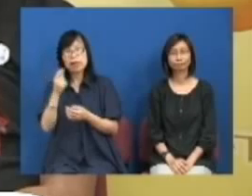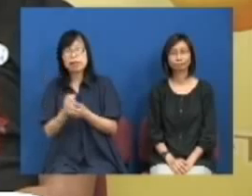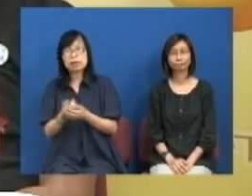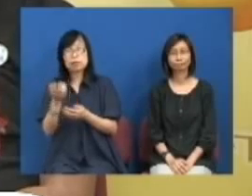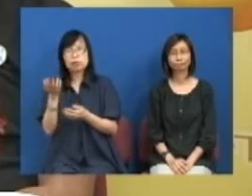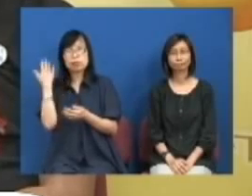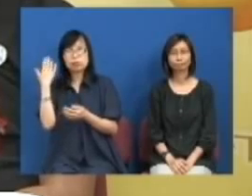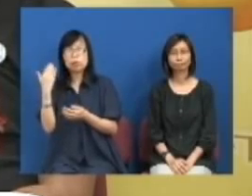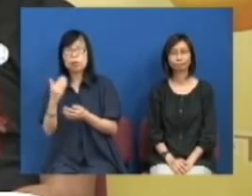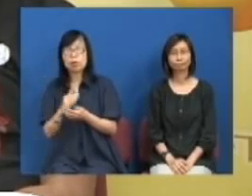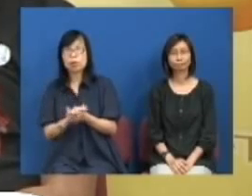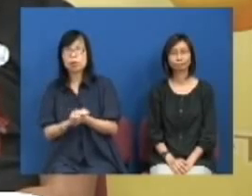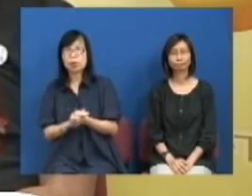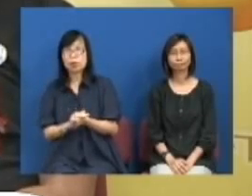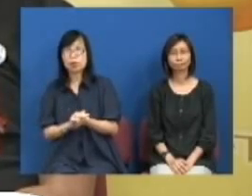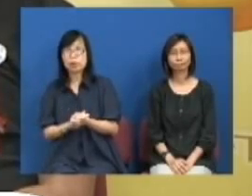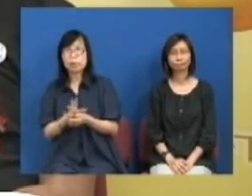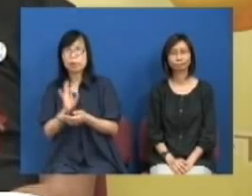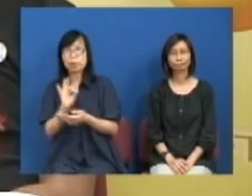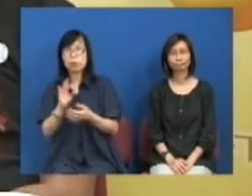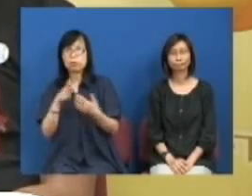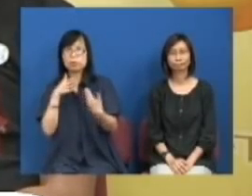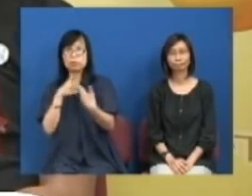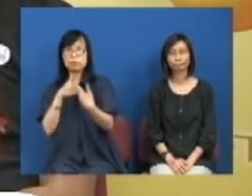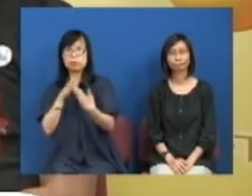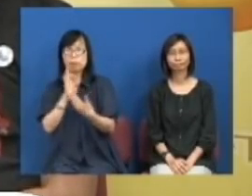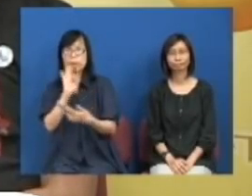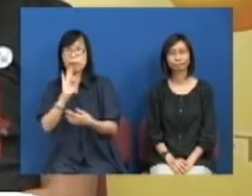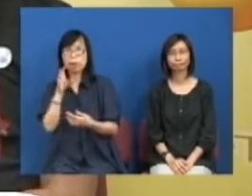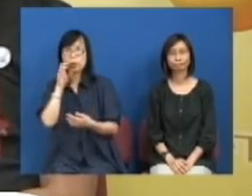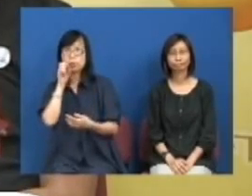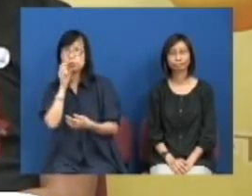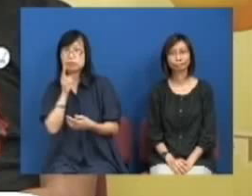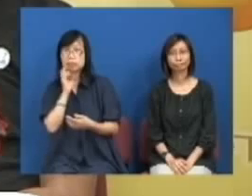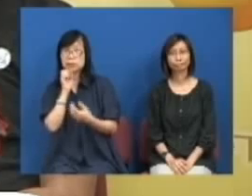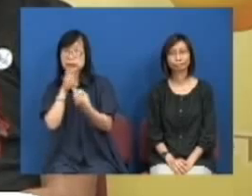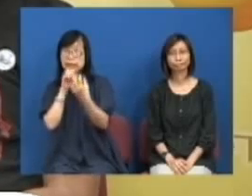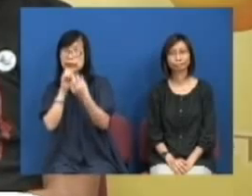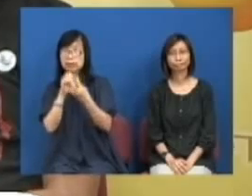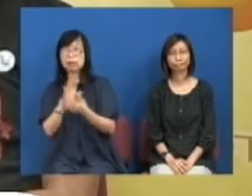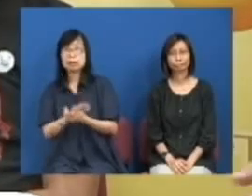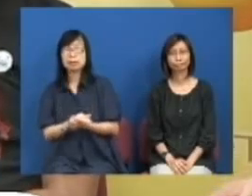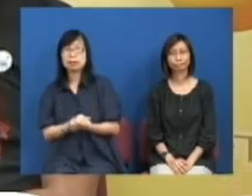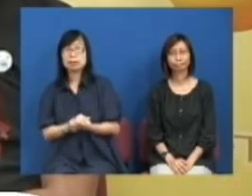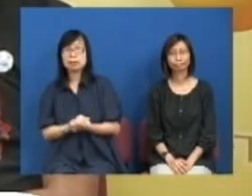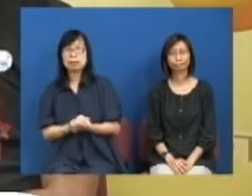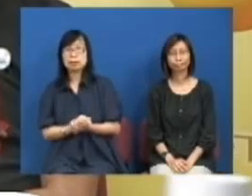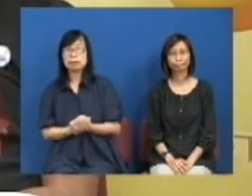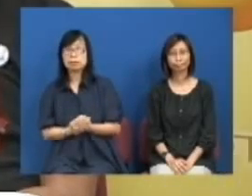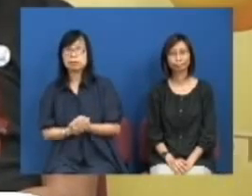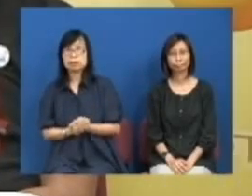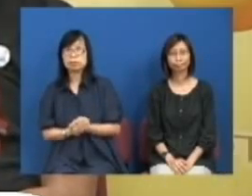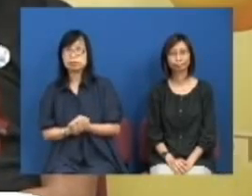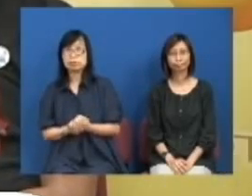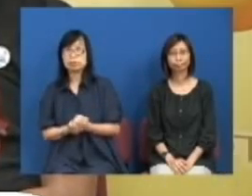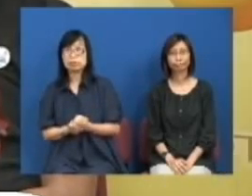所謂不接觸不談判的策略，是不是還要壯大所謂愛國愛港的力量呢，